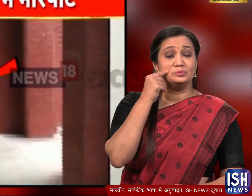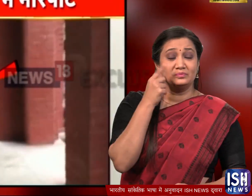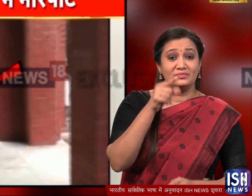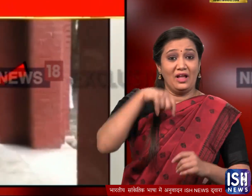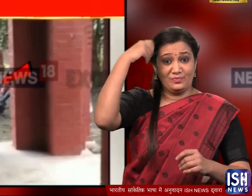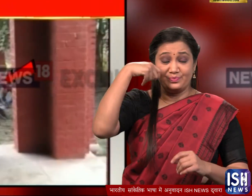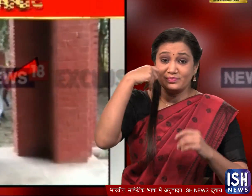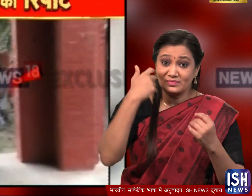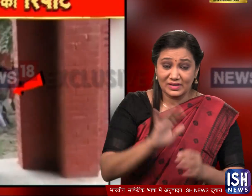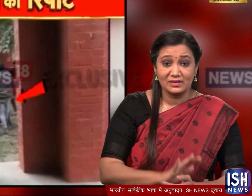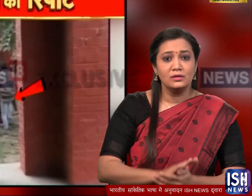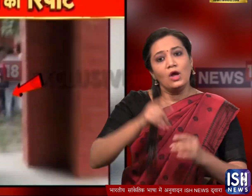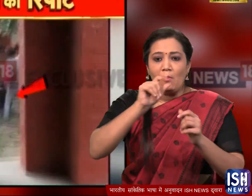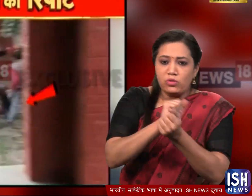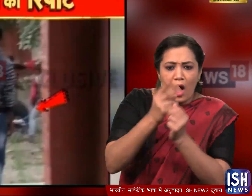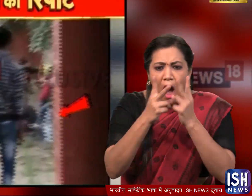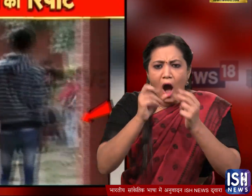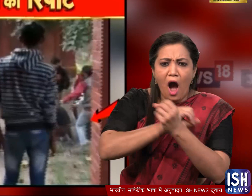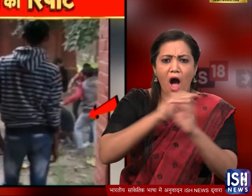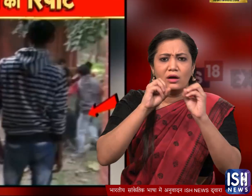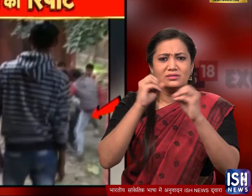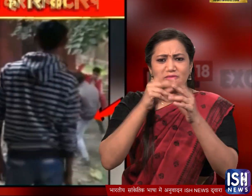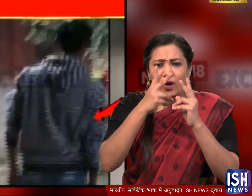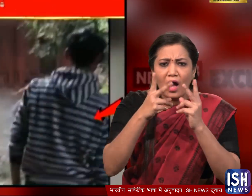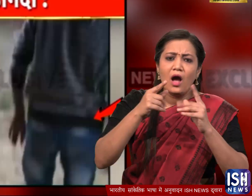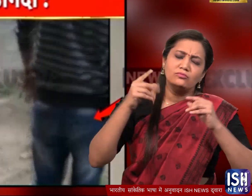इस लड़के की मारपीट का वीडियो वायरल हुआ तो पुलिस भी हरकत में आ गई।